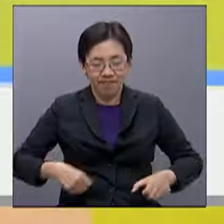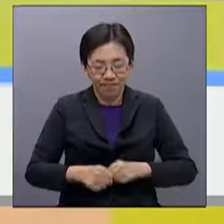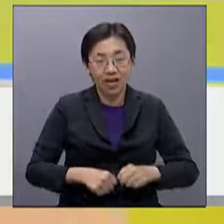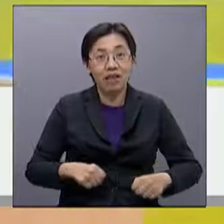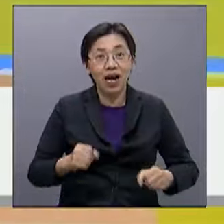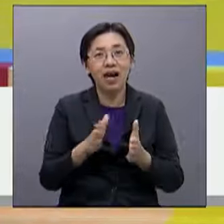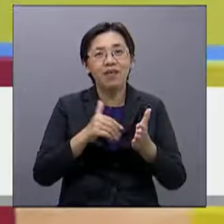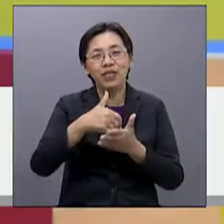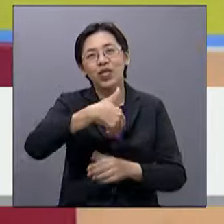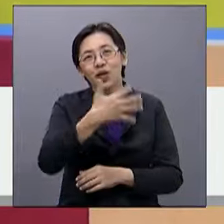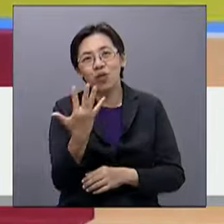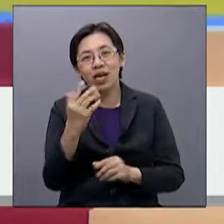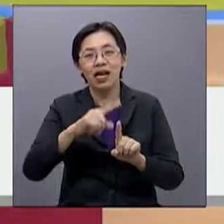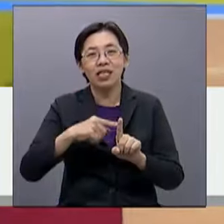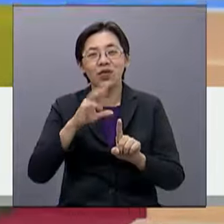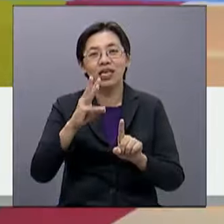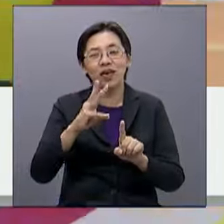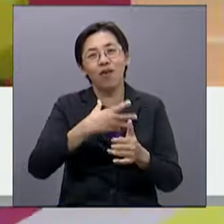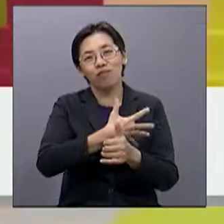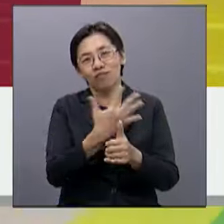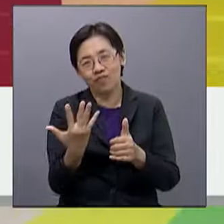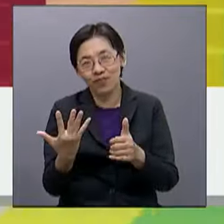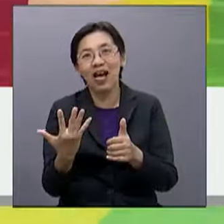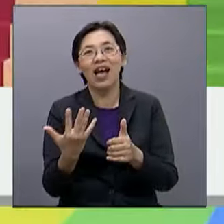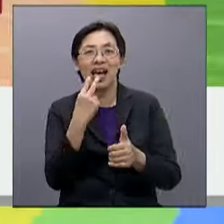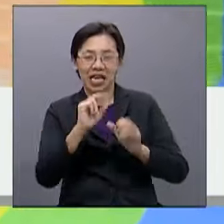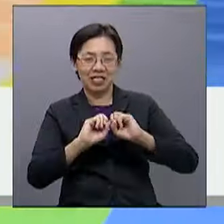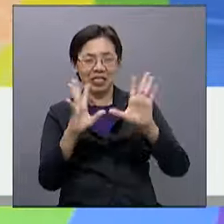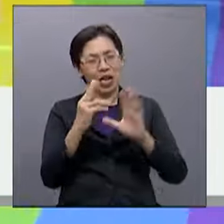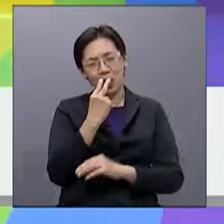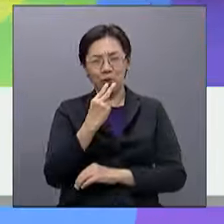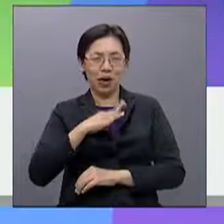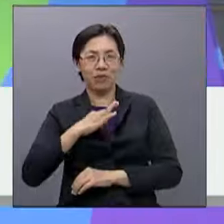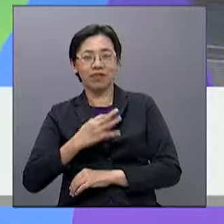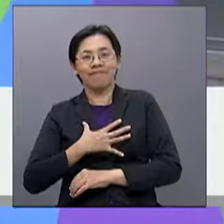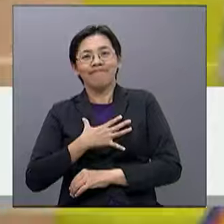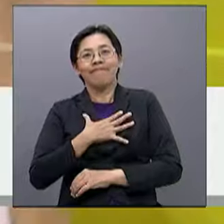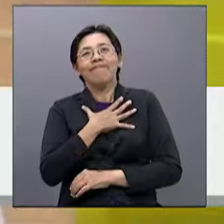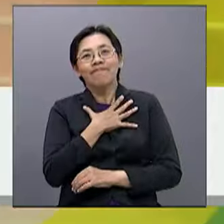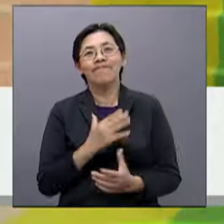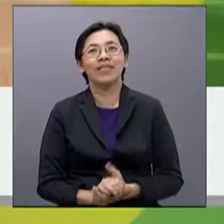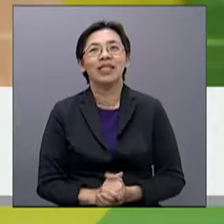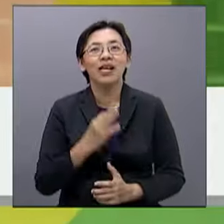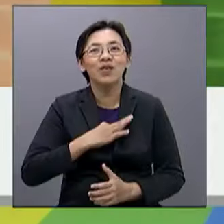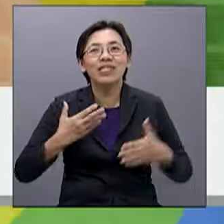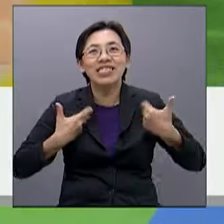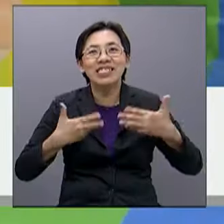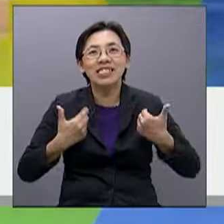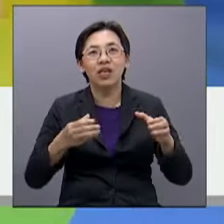ความหลากหลายในงาน Pride Out Loud เชิดฉายหัวใจภาคภูมิทั้งคู่บอกเลยนะคะว่าดีใจมากที่กลุ่ม